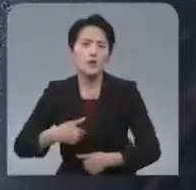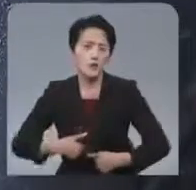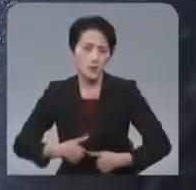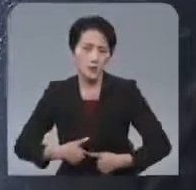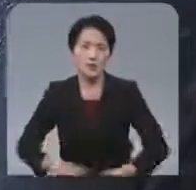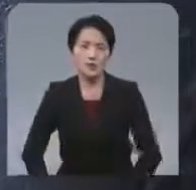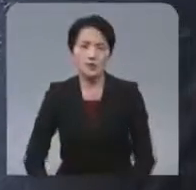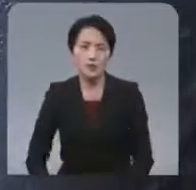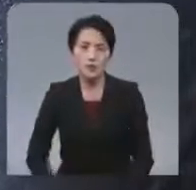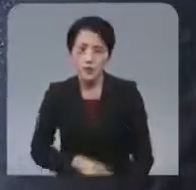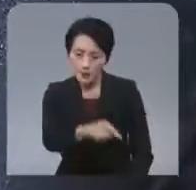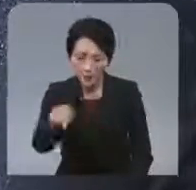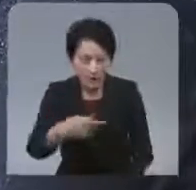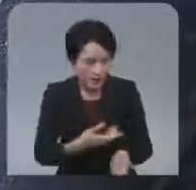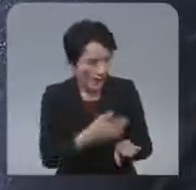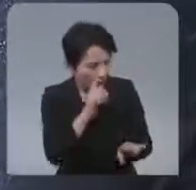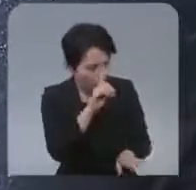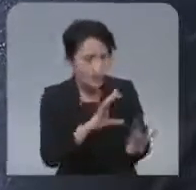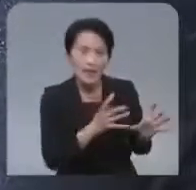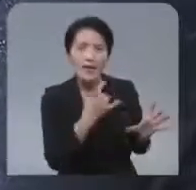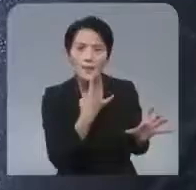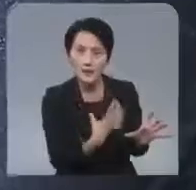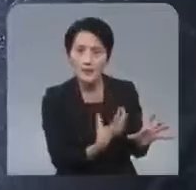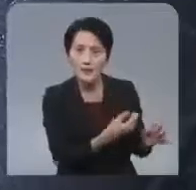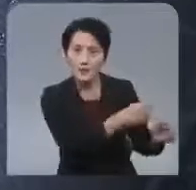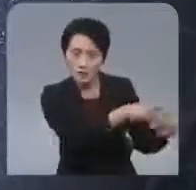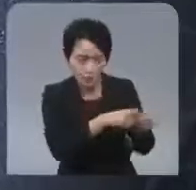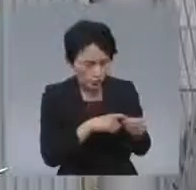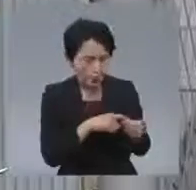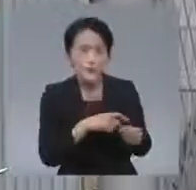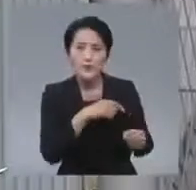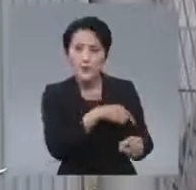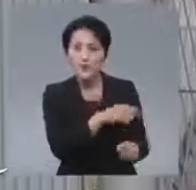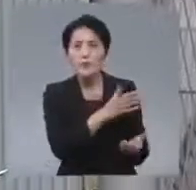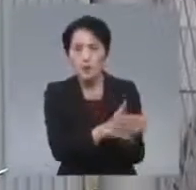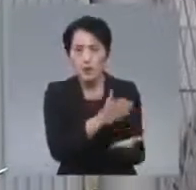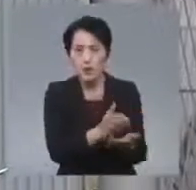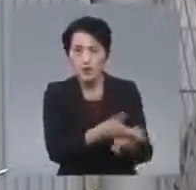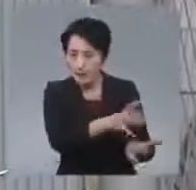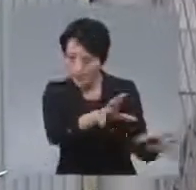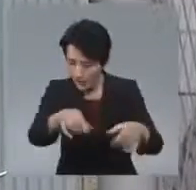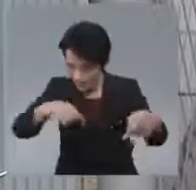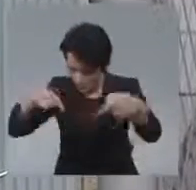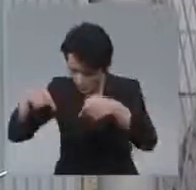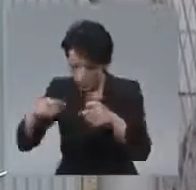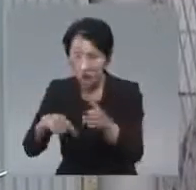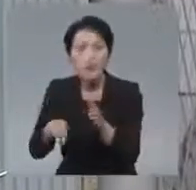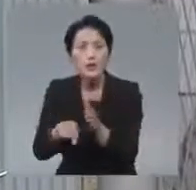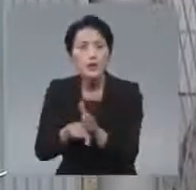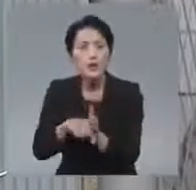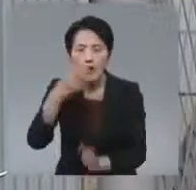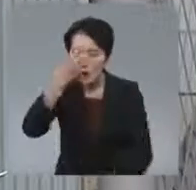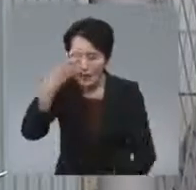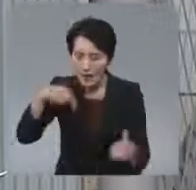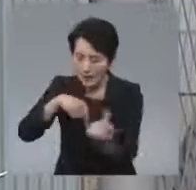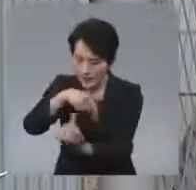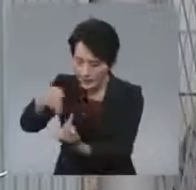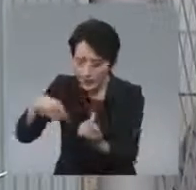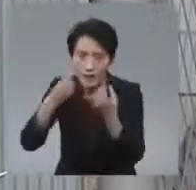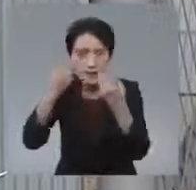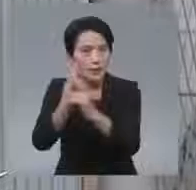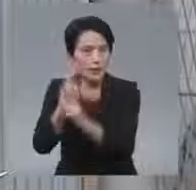sein der jederzeit zum tragen kommen können der präsident wies auf die notwendigkeit hin die rohstoffversorgung